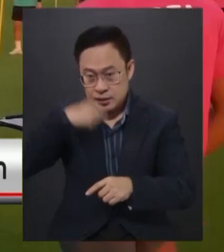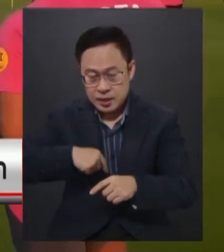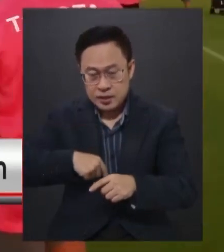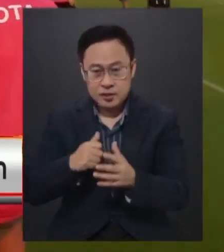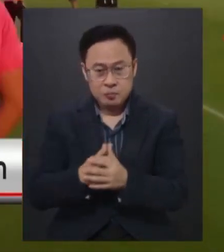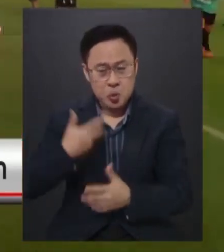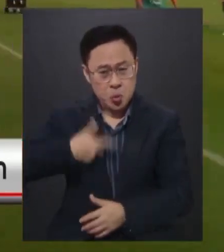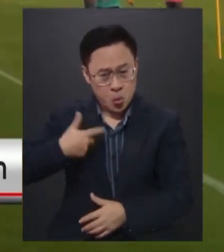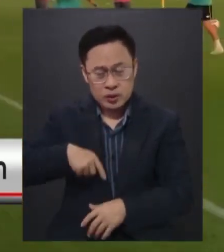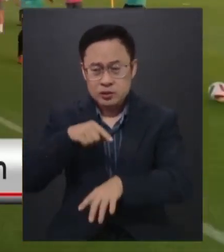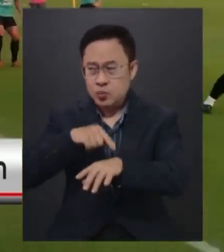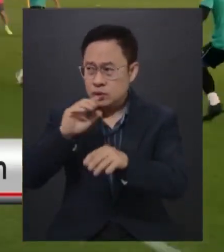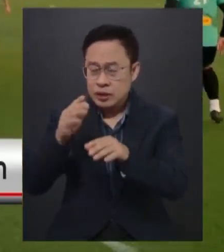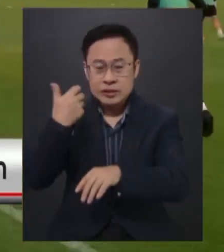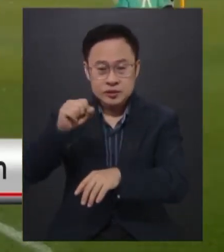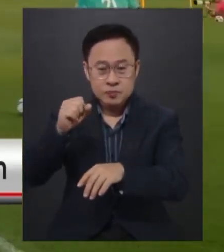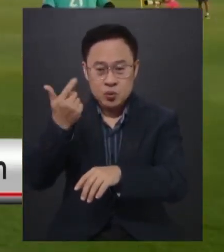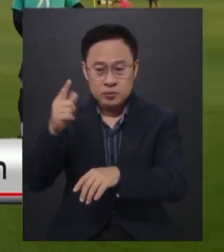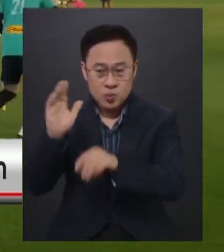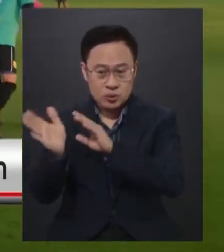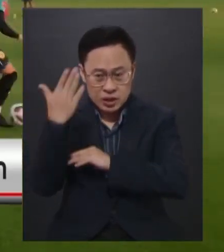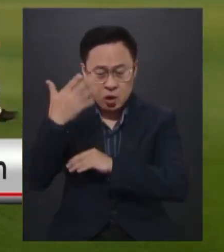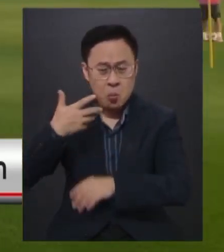บ้านเราเนี่ยถ้าซ้อมตอน 10